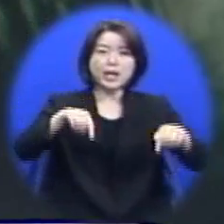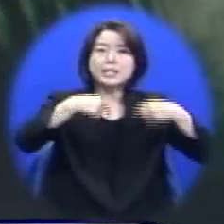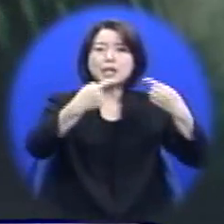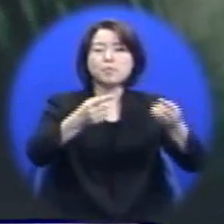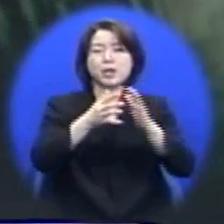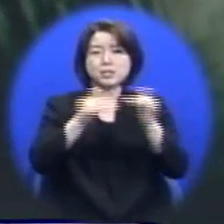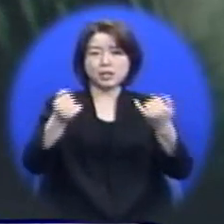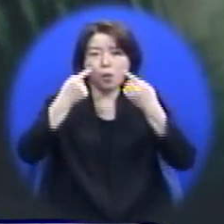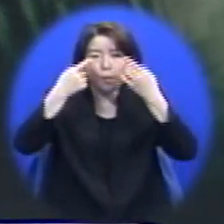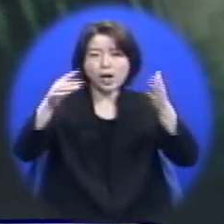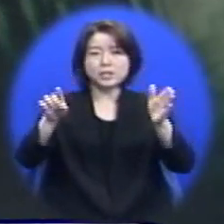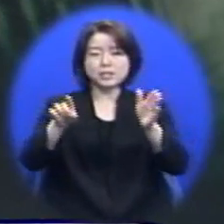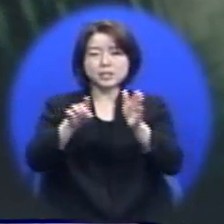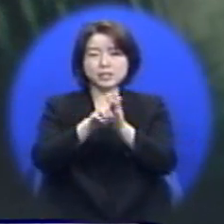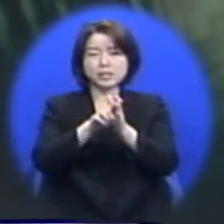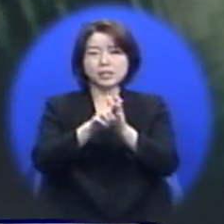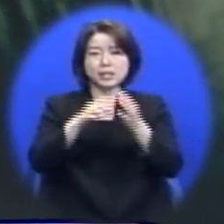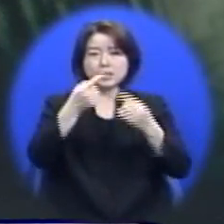확실한 증거인